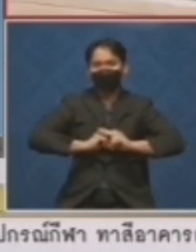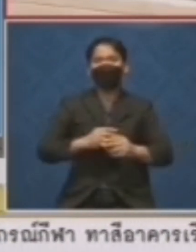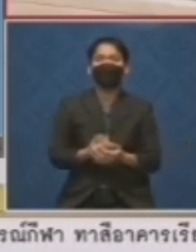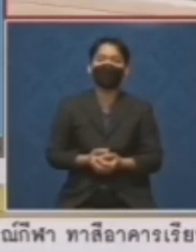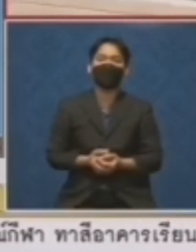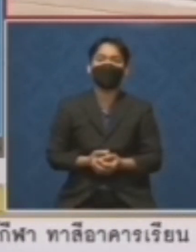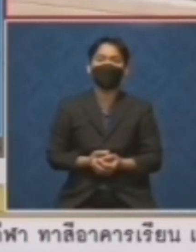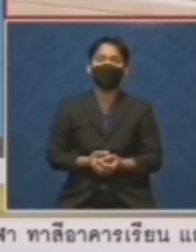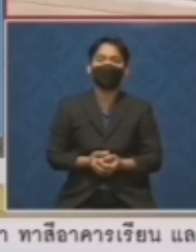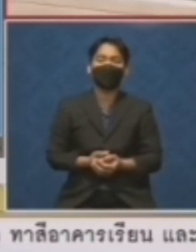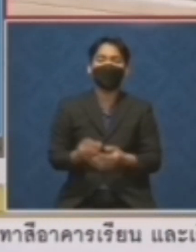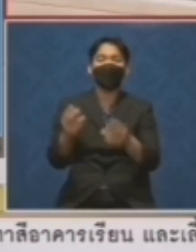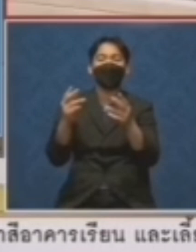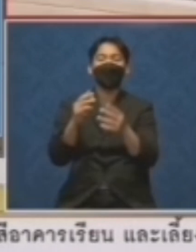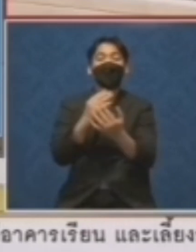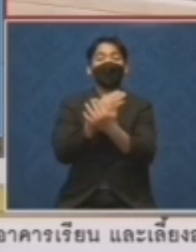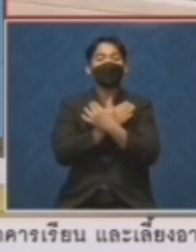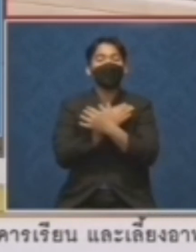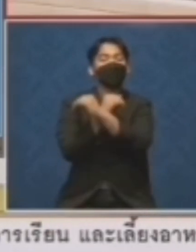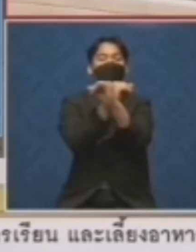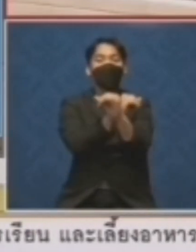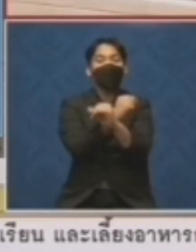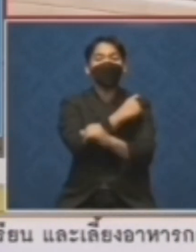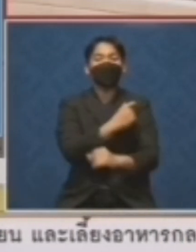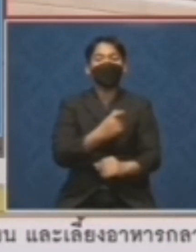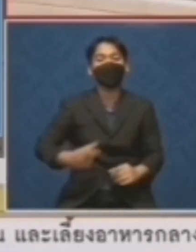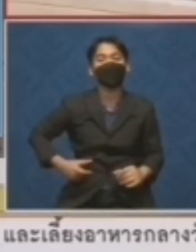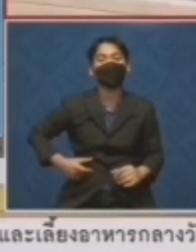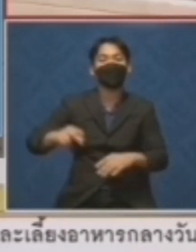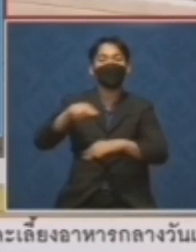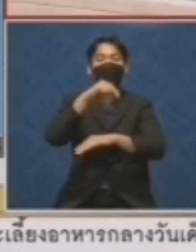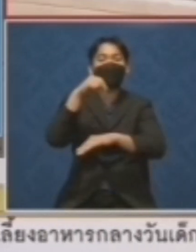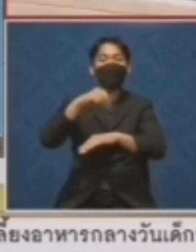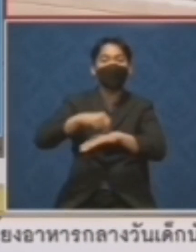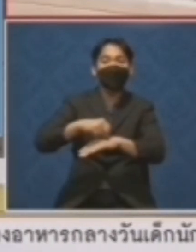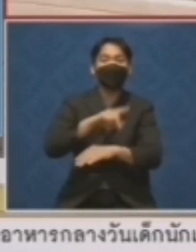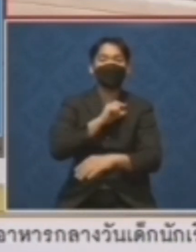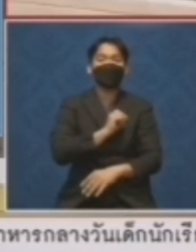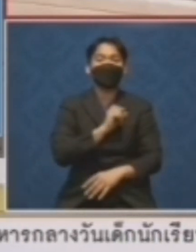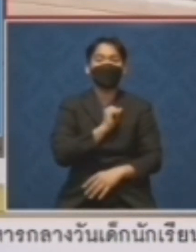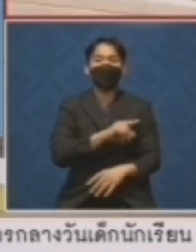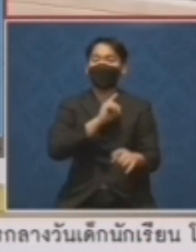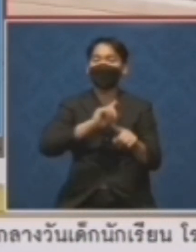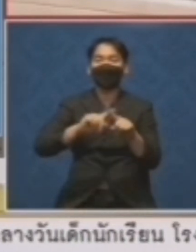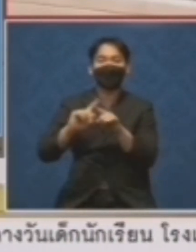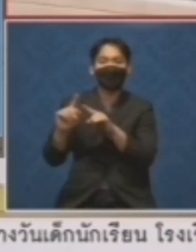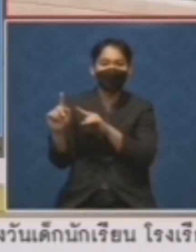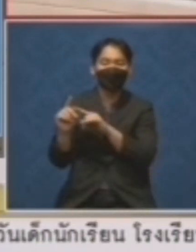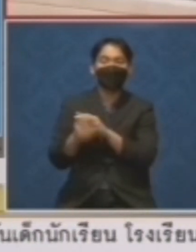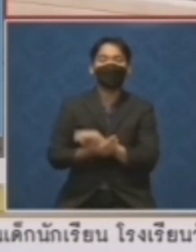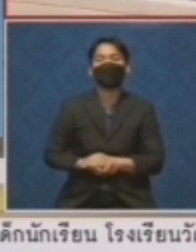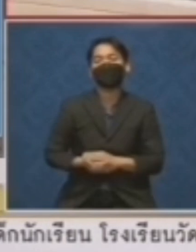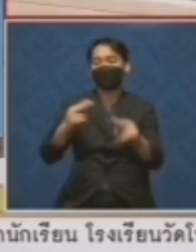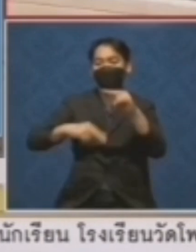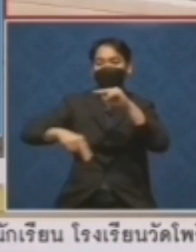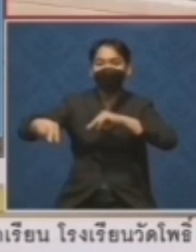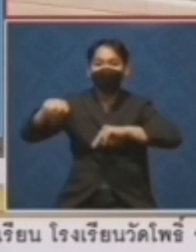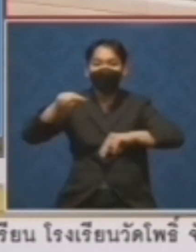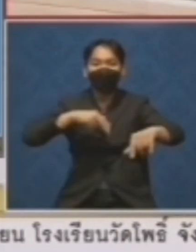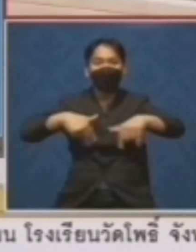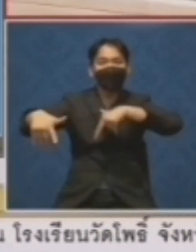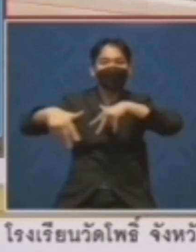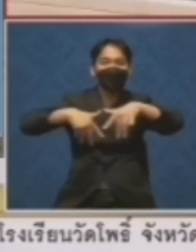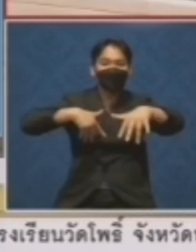บันหลักของชาติศาสนาพระมหากษัตริย์ปกป้องผลประโยชน์ของชาติดูแลความปลอดภัยพี่น้องประชาชนตามแนวชาย